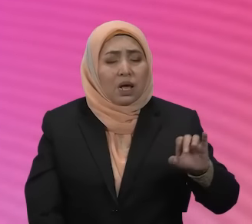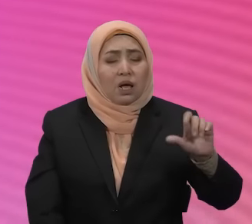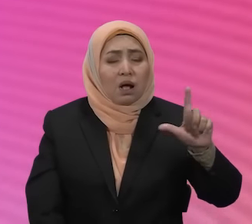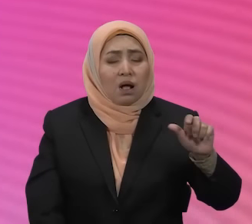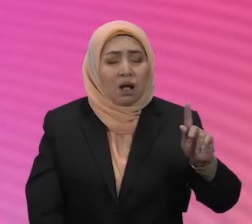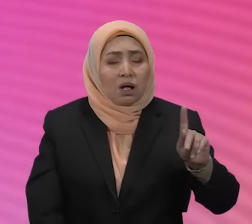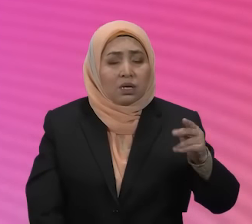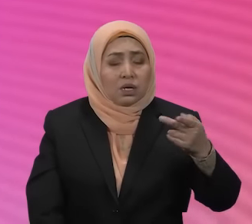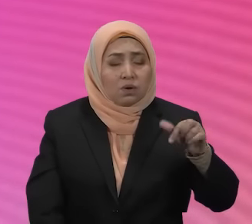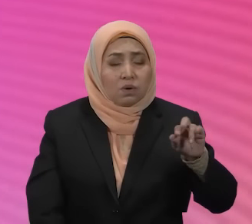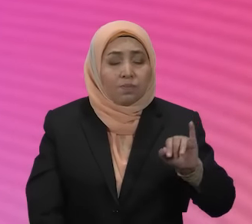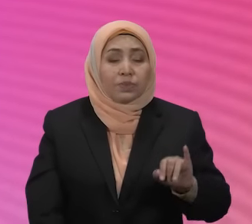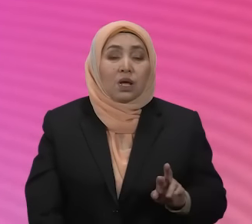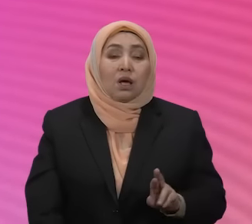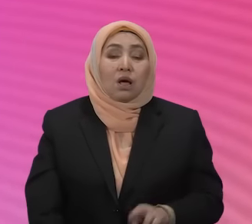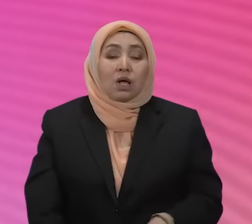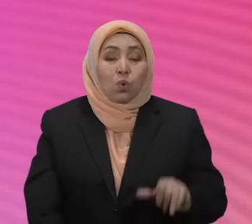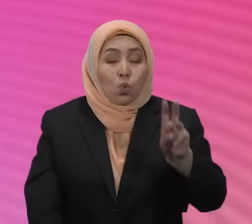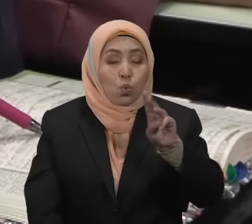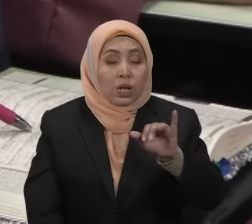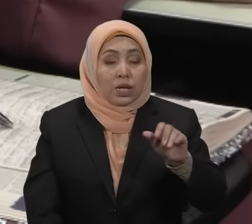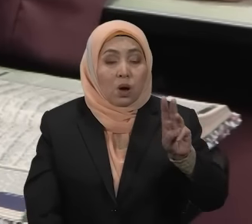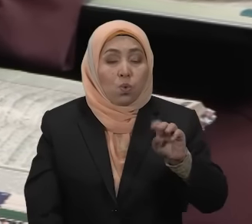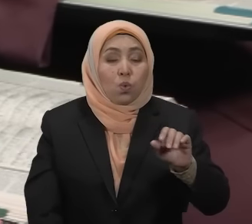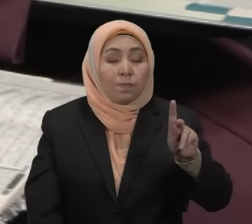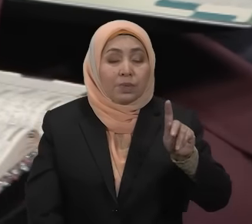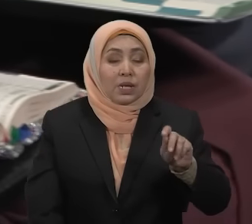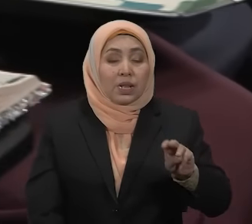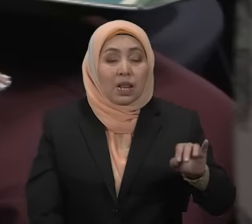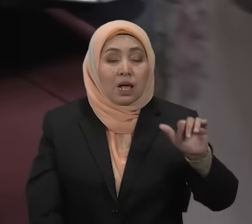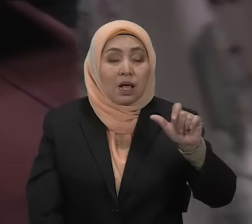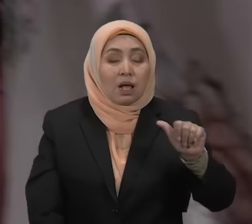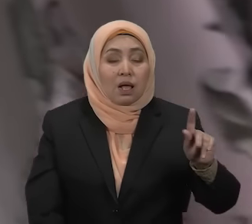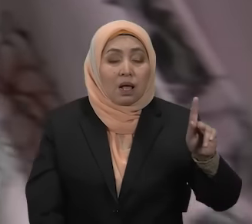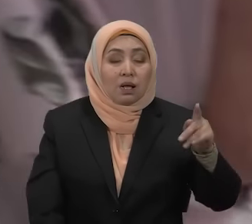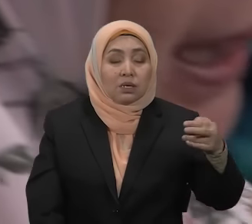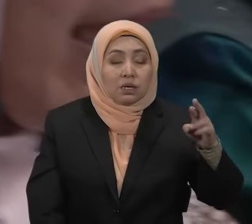yaumil akhir. Silakan. Wal yaumil.